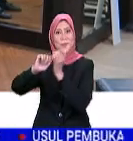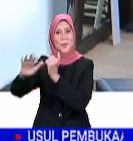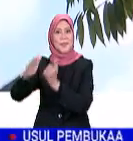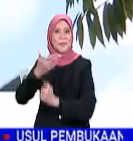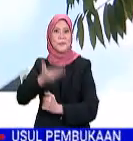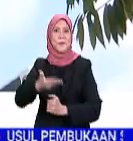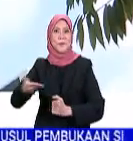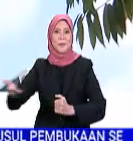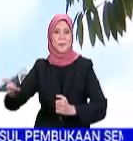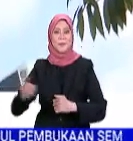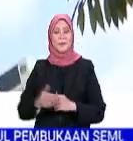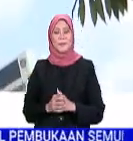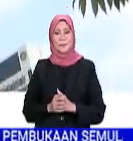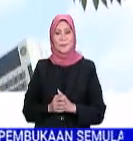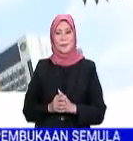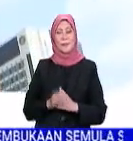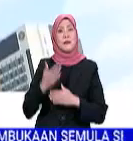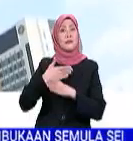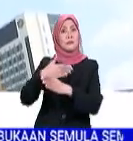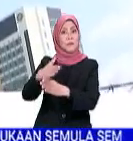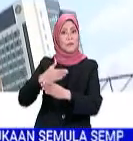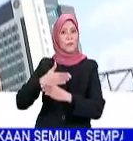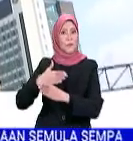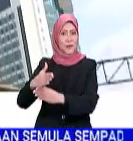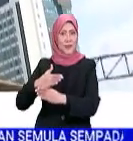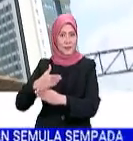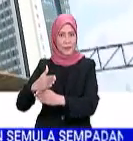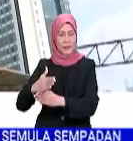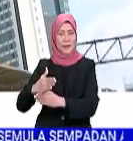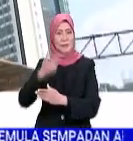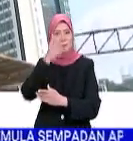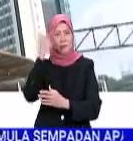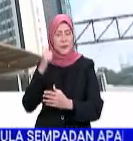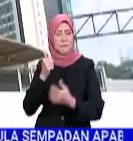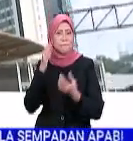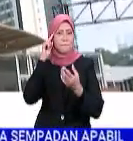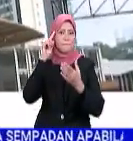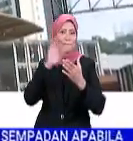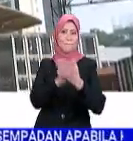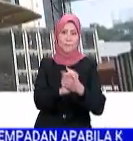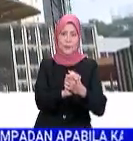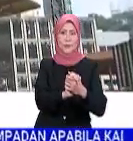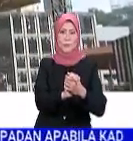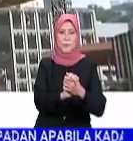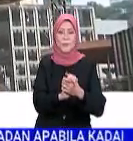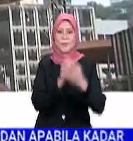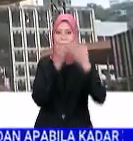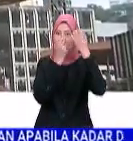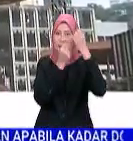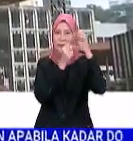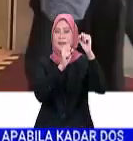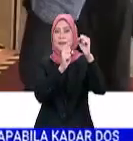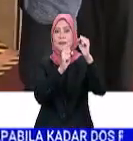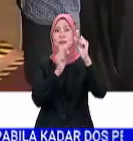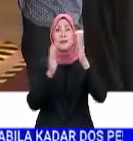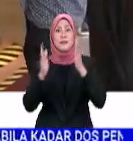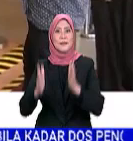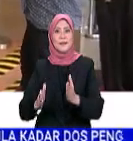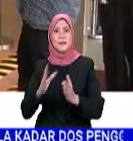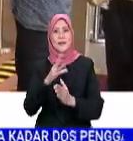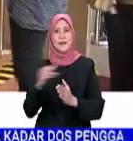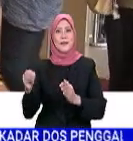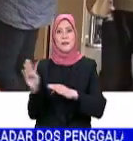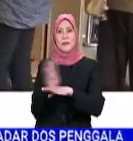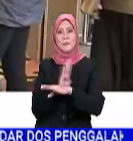produk langkah berfungsi and ini dilakukan atas dasar kepercayaan dan Kesetiaan pelanggan serta